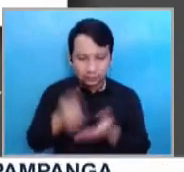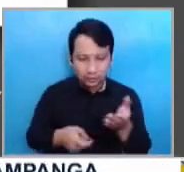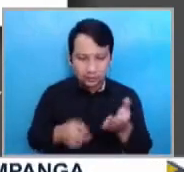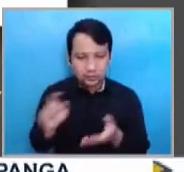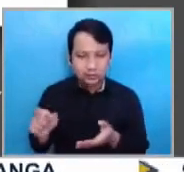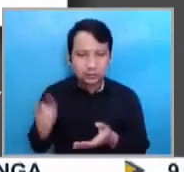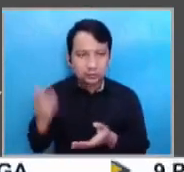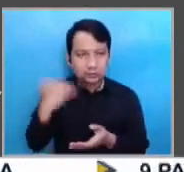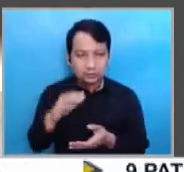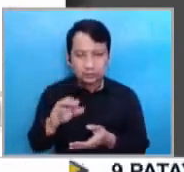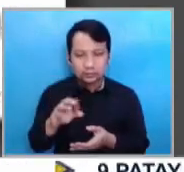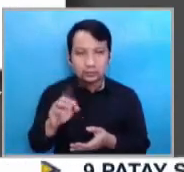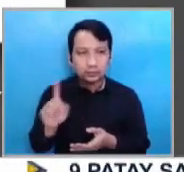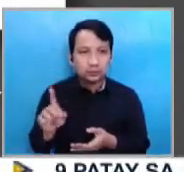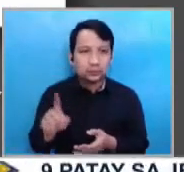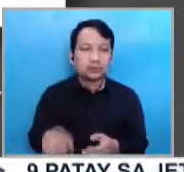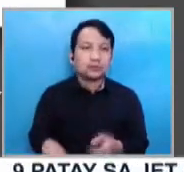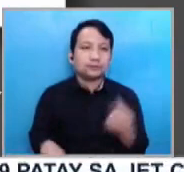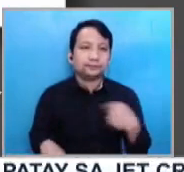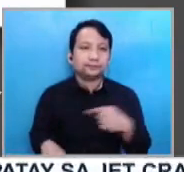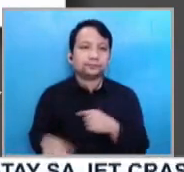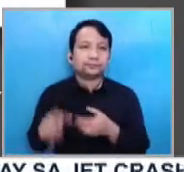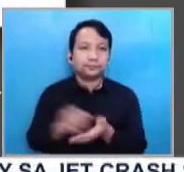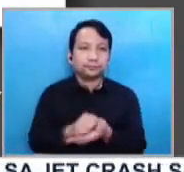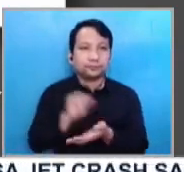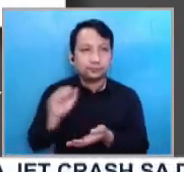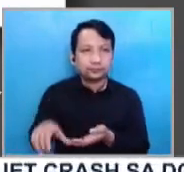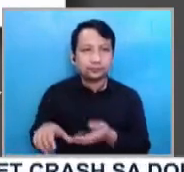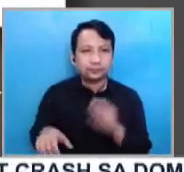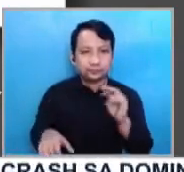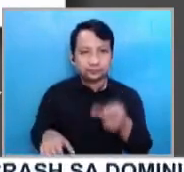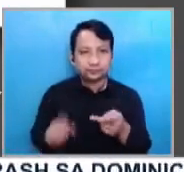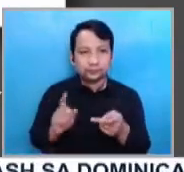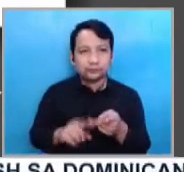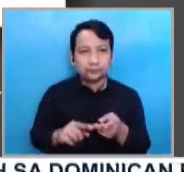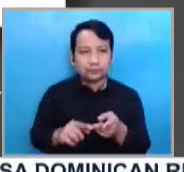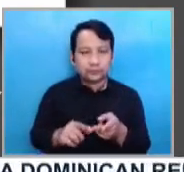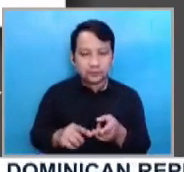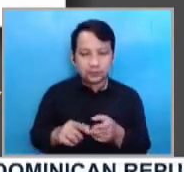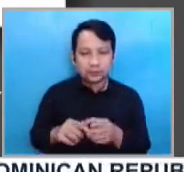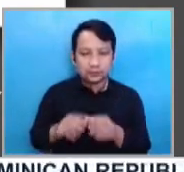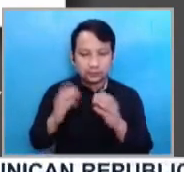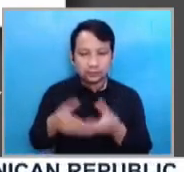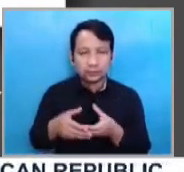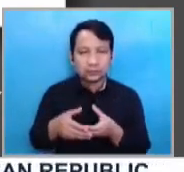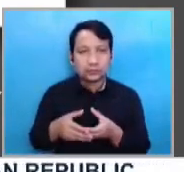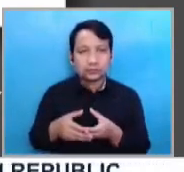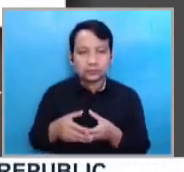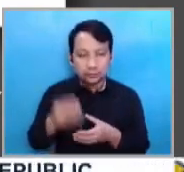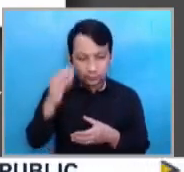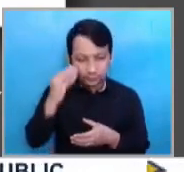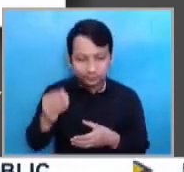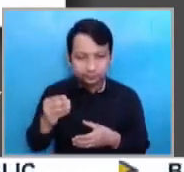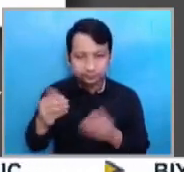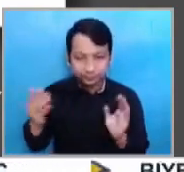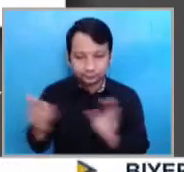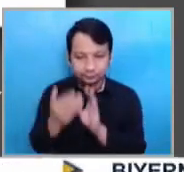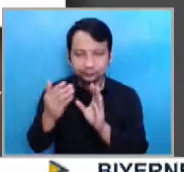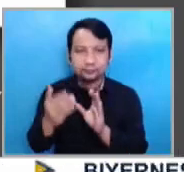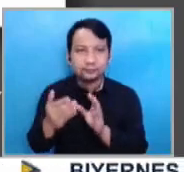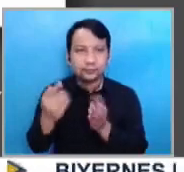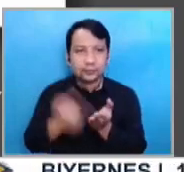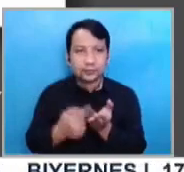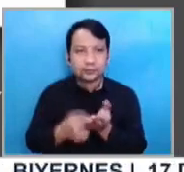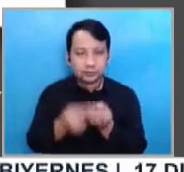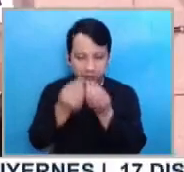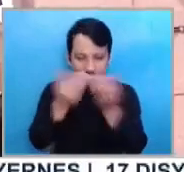noong 1991. Ibinasura din ng Second Division ang hiling ng Kampo ni Marcos na magkaroon ng face-to-face argument sa